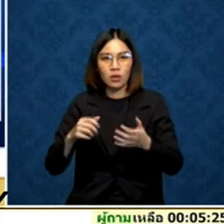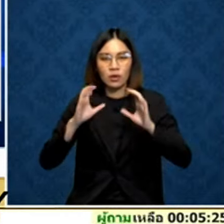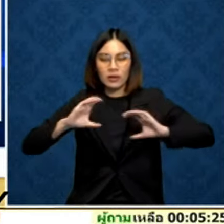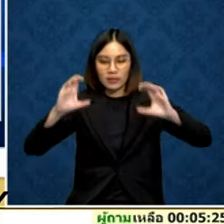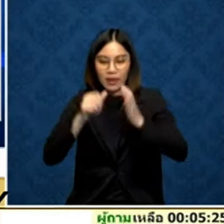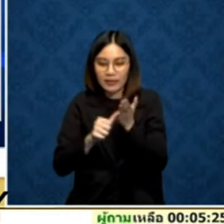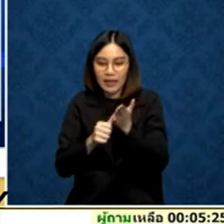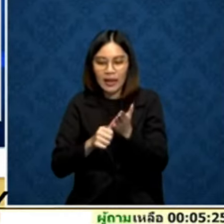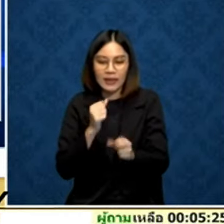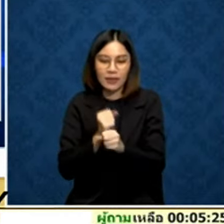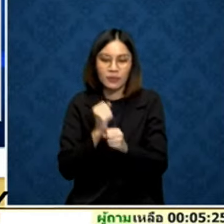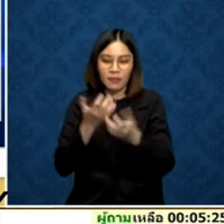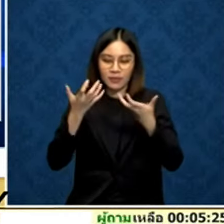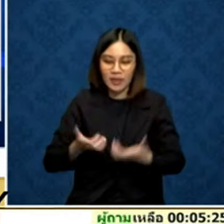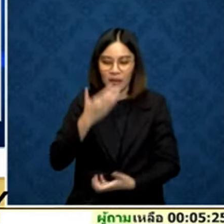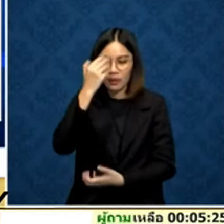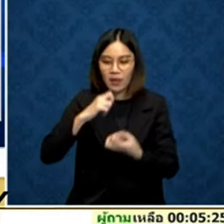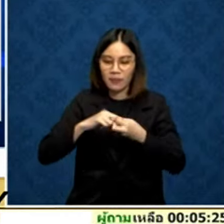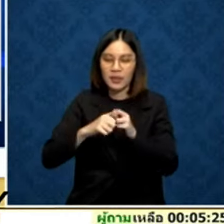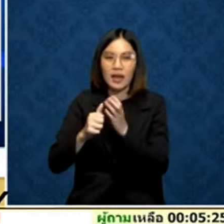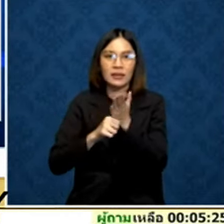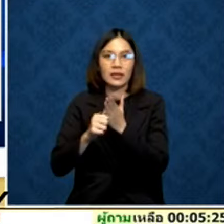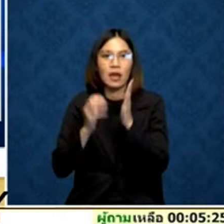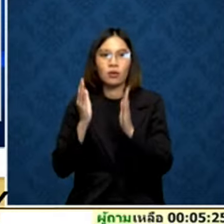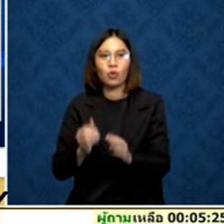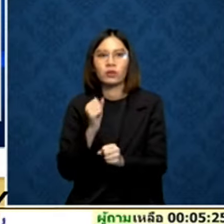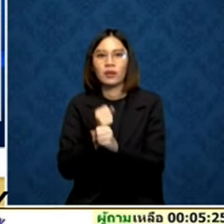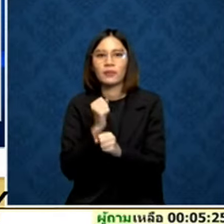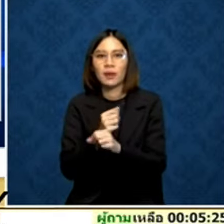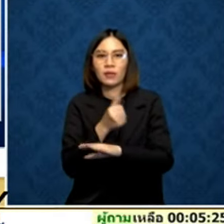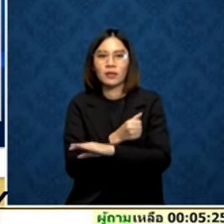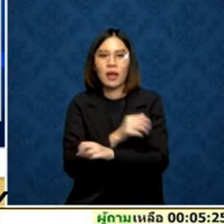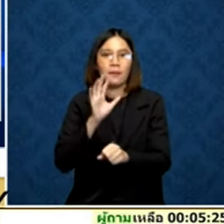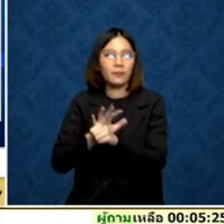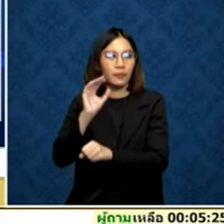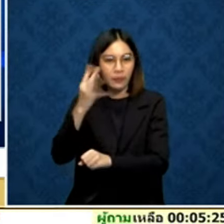งานอย่างหนักเพื่อที่จะแก้ไขปัญหาเรื่องการขาดแคลนบุคลากรเหล่านี้ด้วยนะครับ